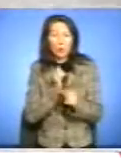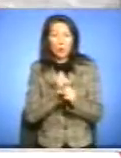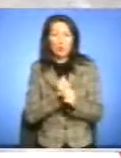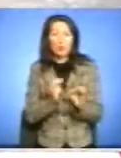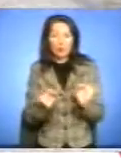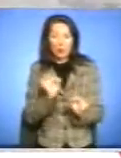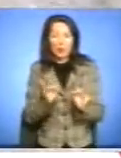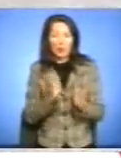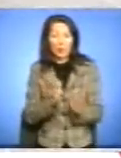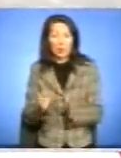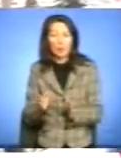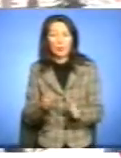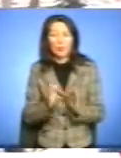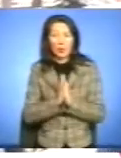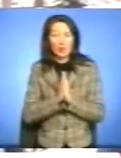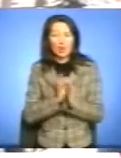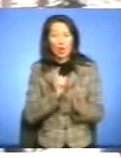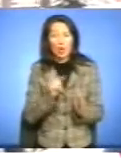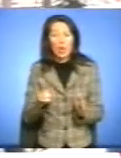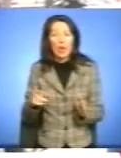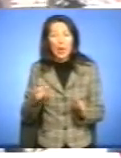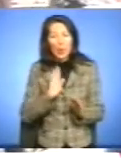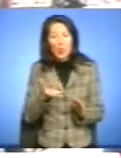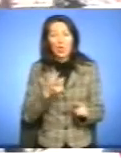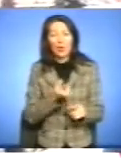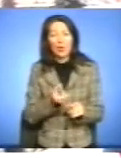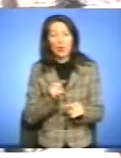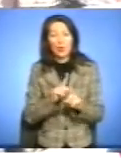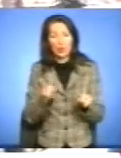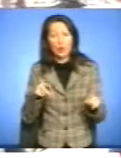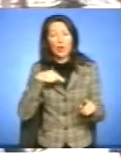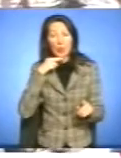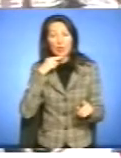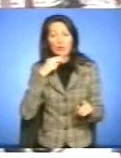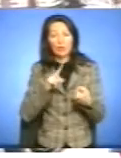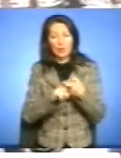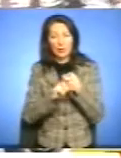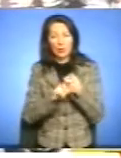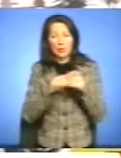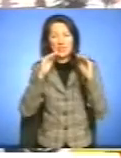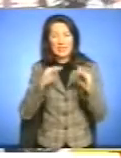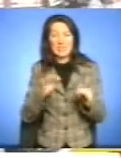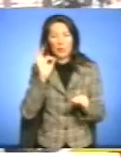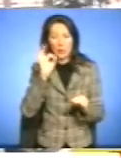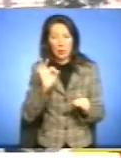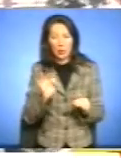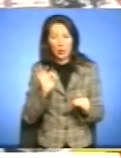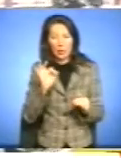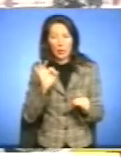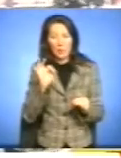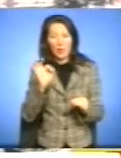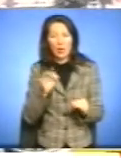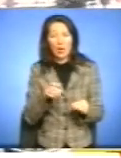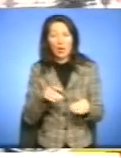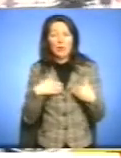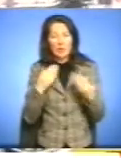бути особливо обережними. У зв'язку з зниженням температури на дорогах області може утворюватися ожеледиця, тому чому, звертаючись до водіїв,